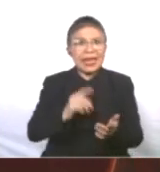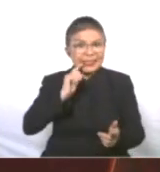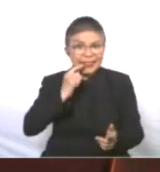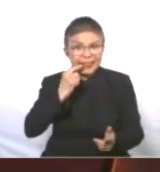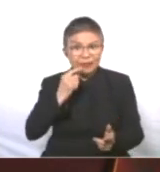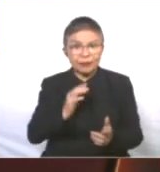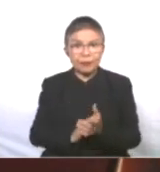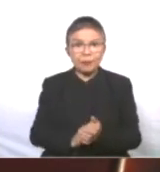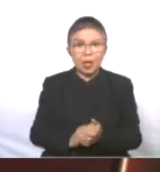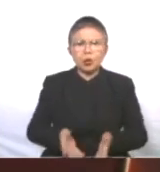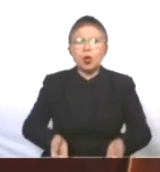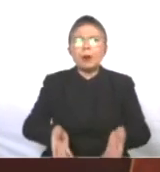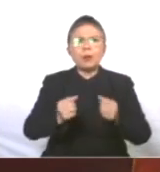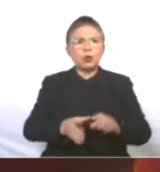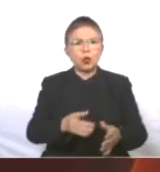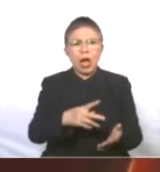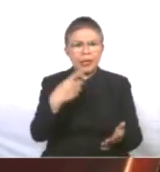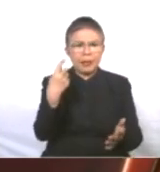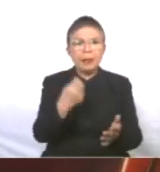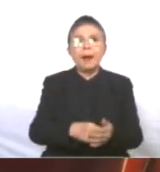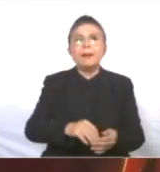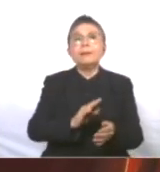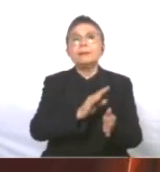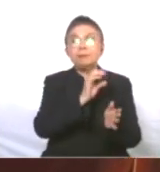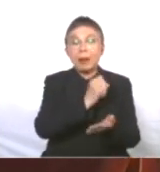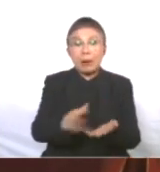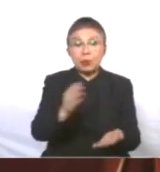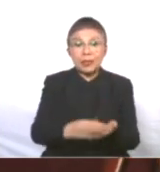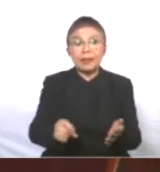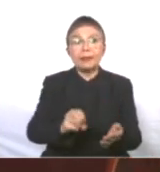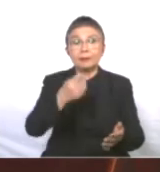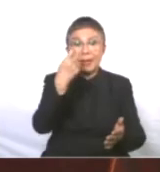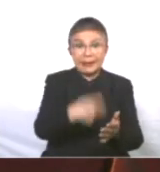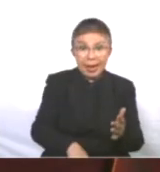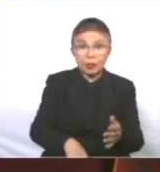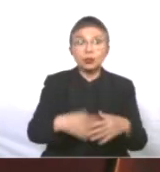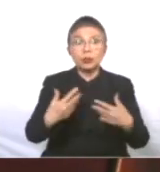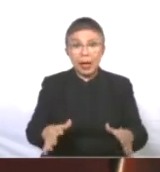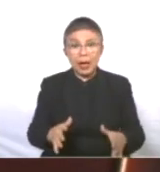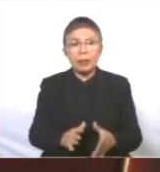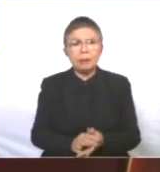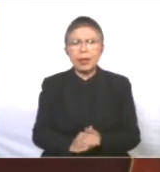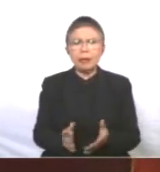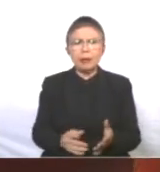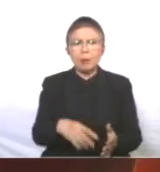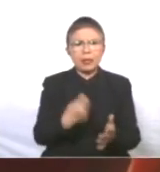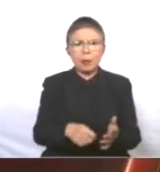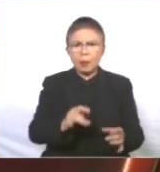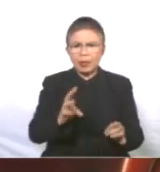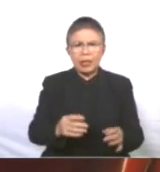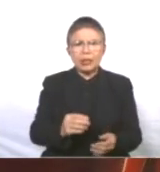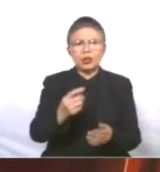berkali-kali nawarkan tax amnesty, juga tidak jelas hasilnya. Kemudian ini tax apa, pajak itu, insentif